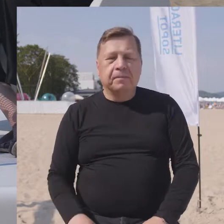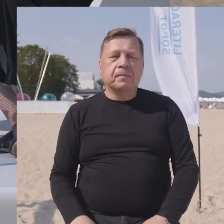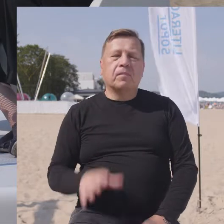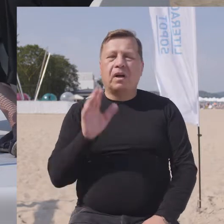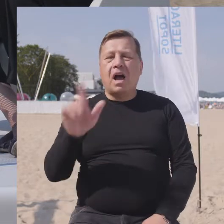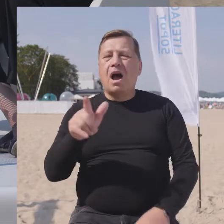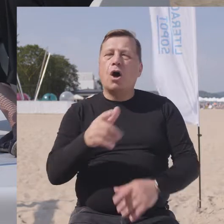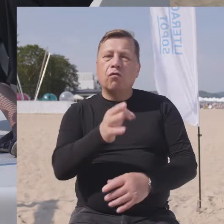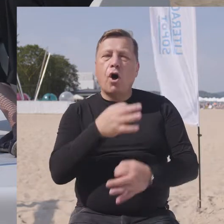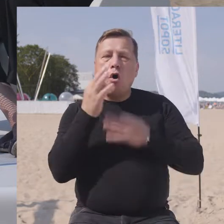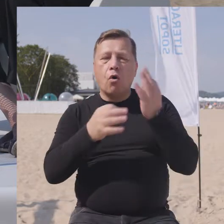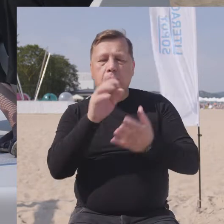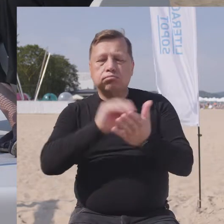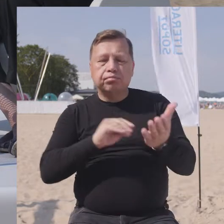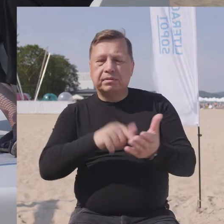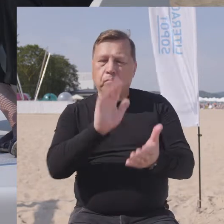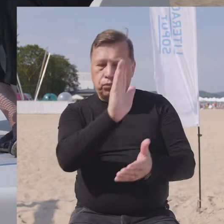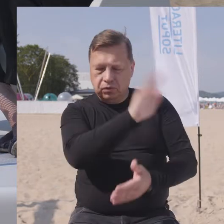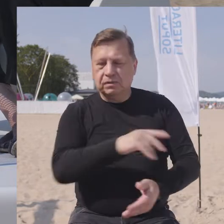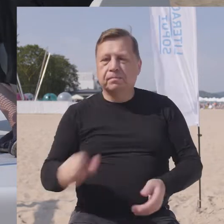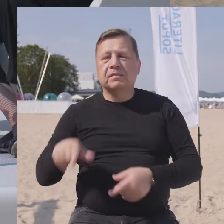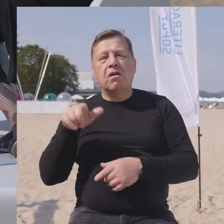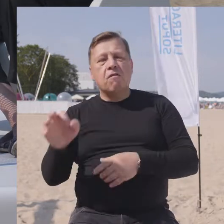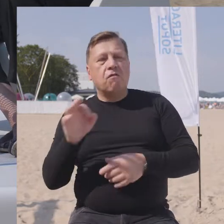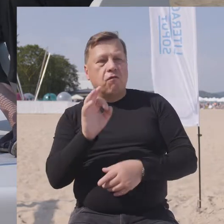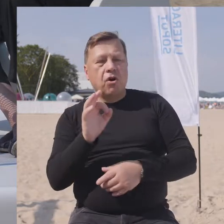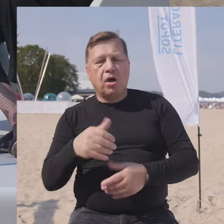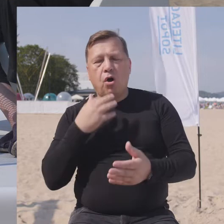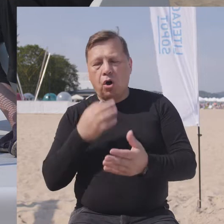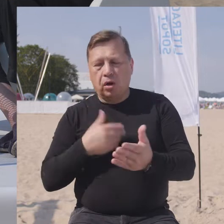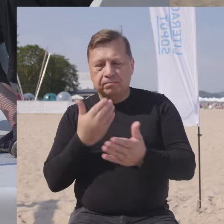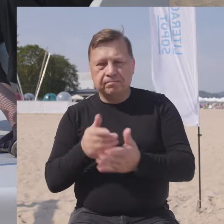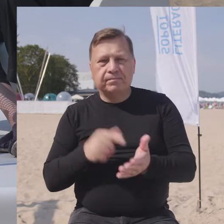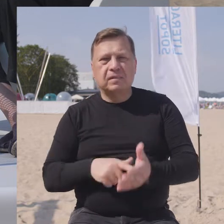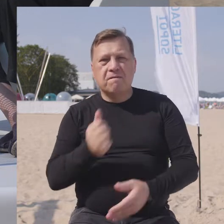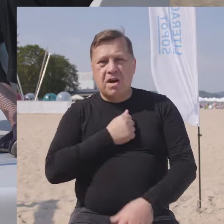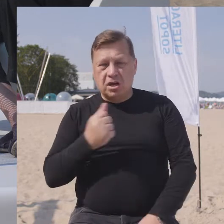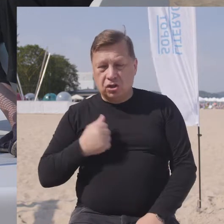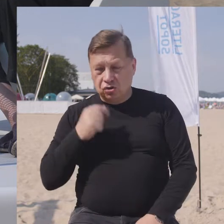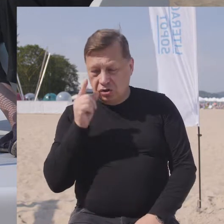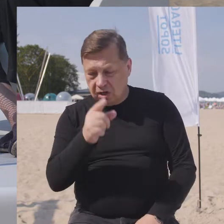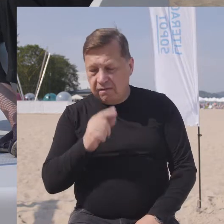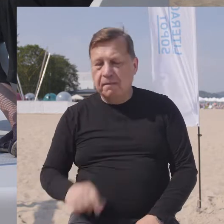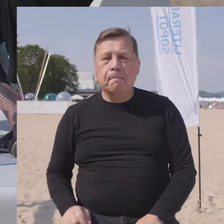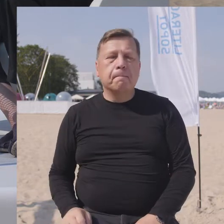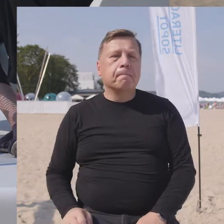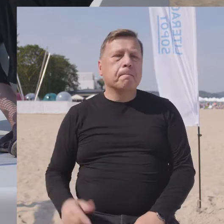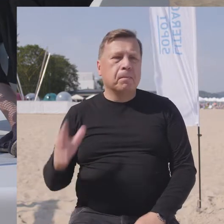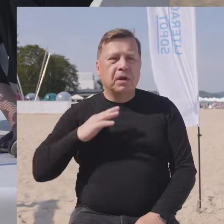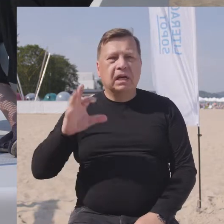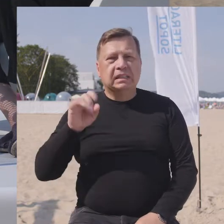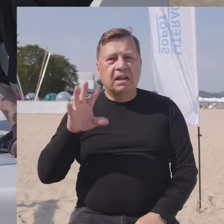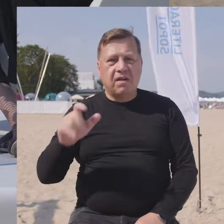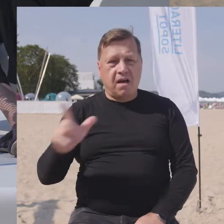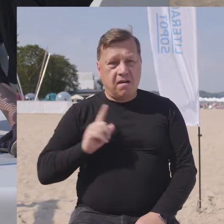nowej powieści, bo wspomniałaś o targach książki w Warszawie. My tam braliśmy razem z Sylwią